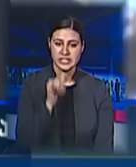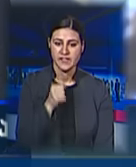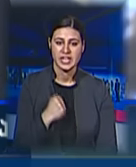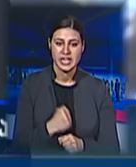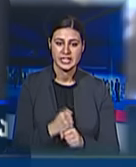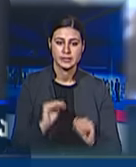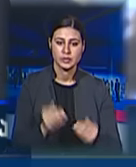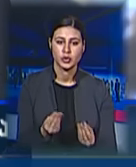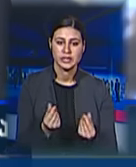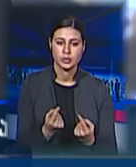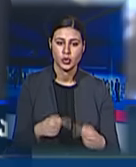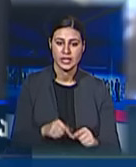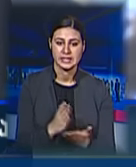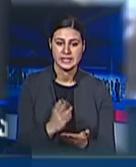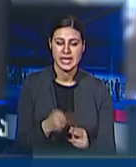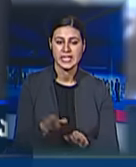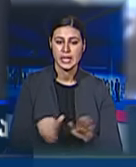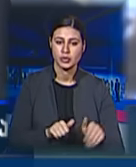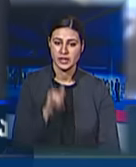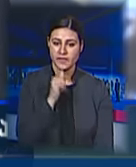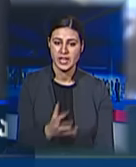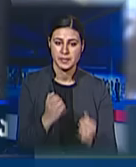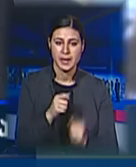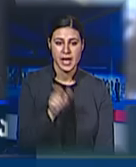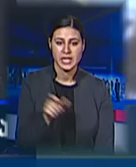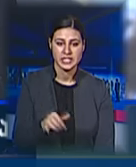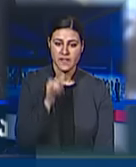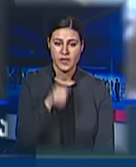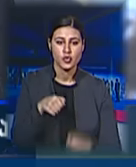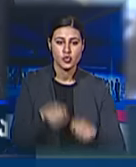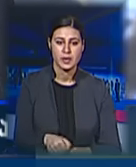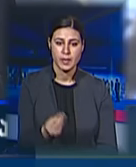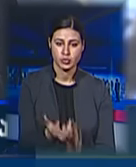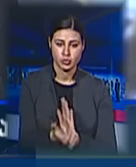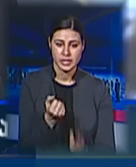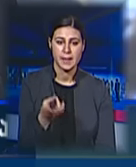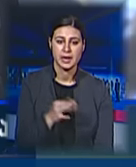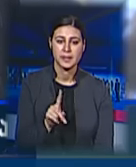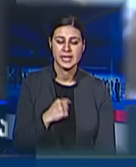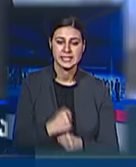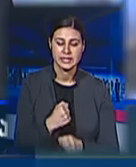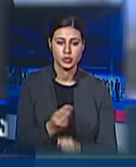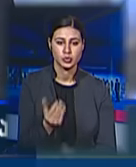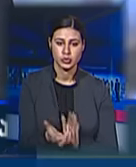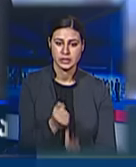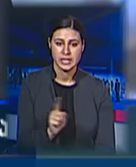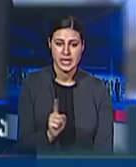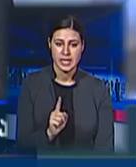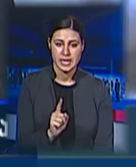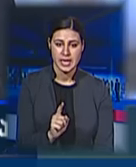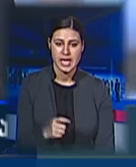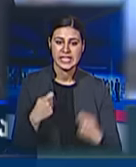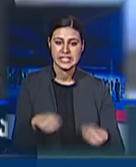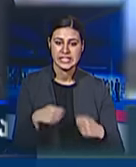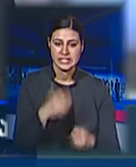აკეთებს მიკროსაფინანსო ორგანიზაცია, ეს არის დეპოზიტების ვერ მიღება. ანუ ხალხისგან არ აქვს უფლება, რომ აიღოს ფული, მაგრამ რას აკეთებს? ფულს კი არიღებს.